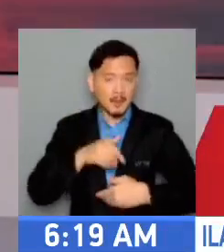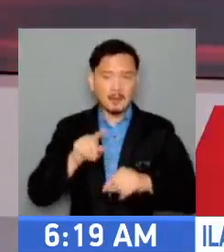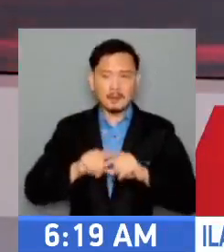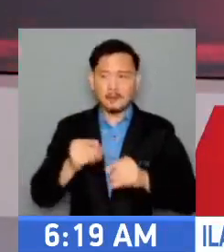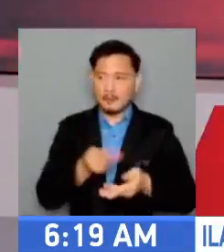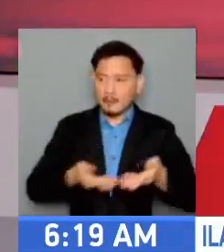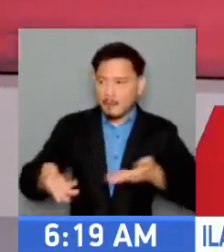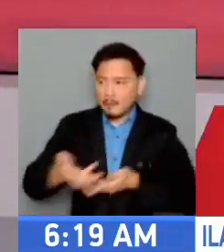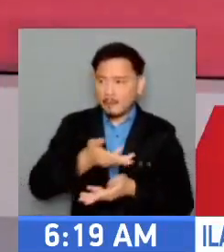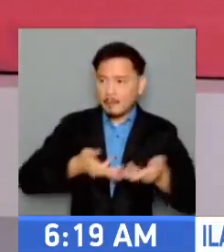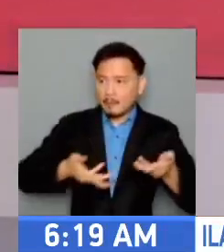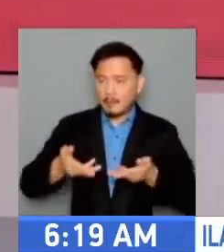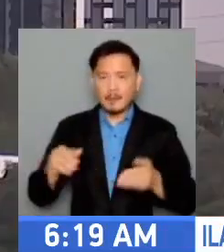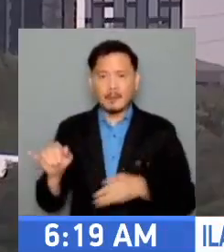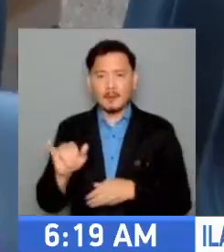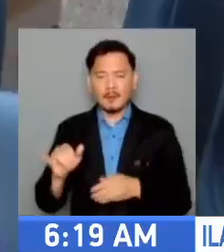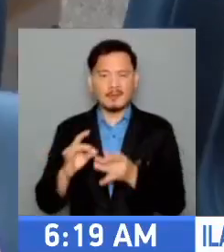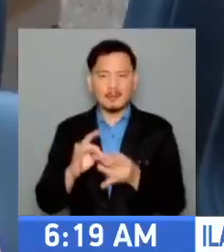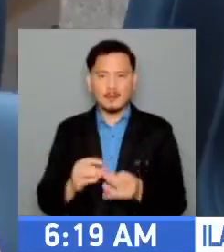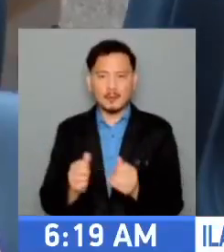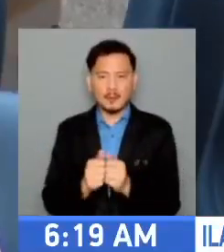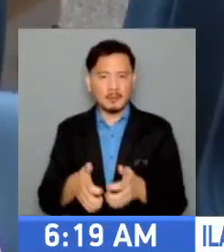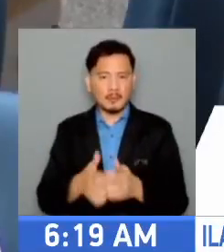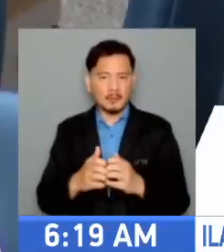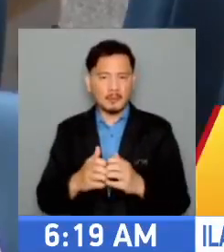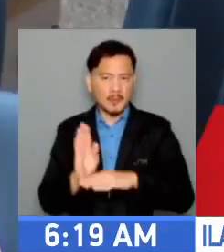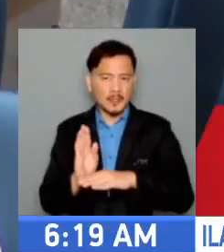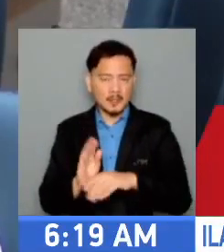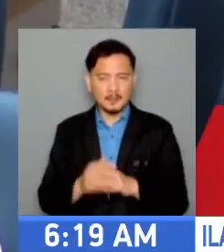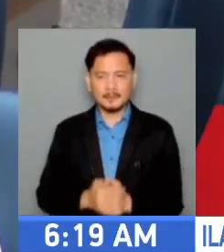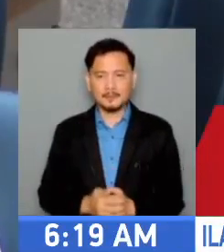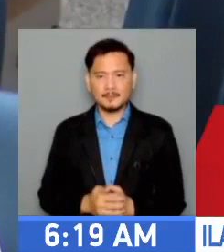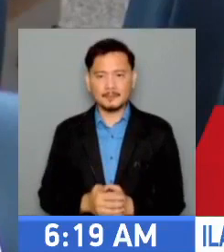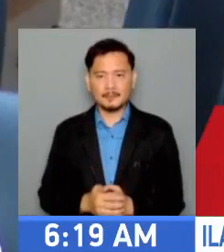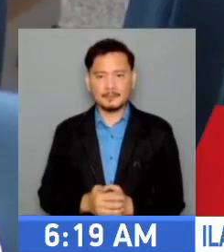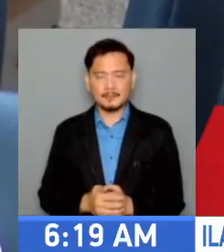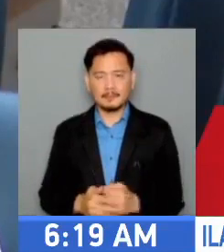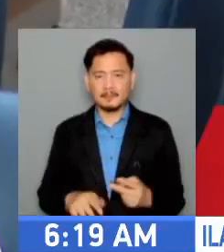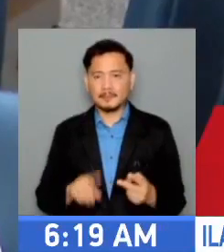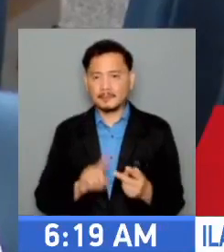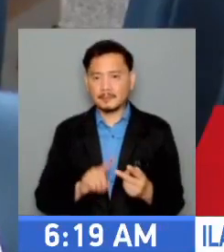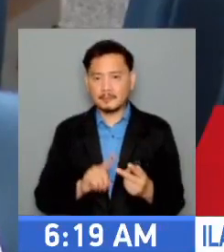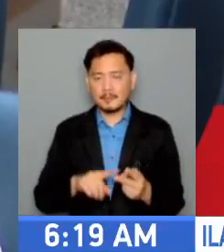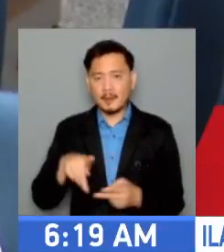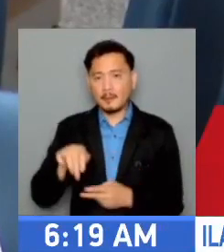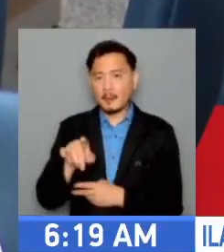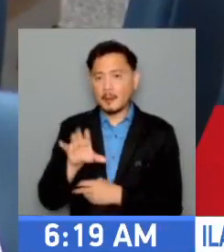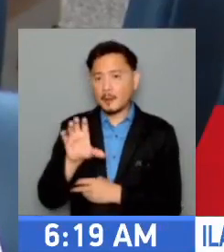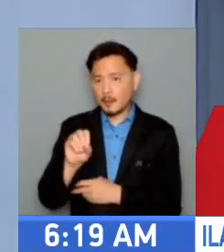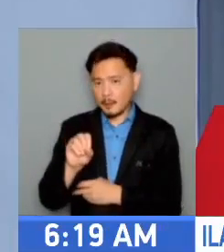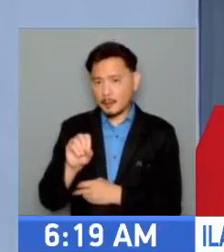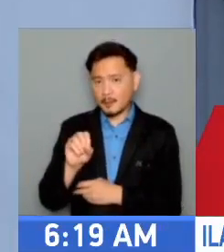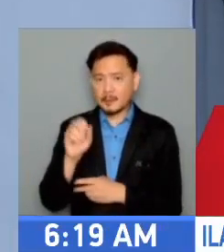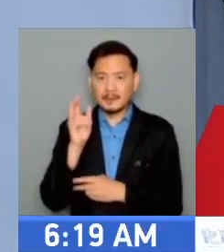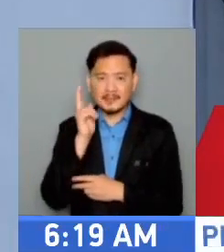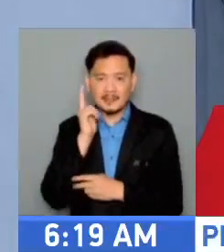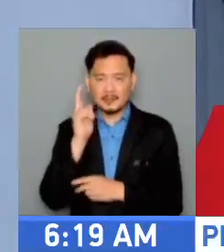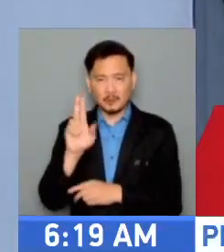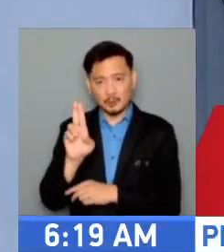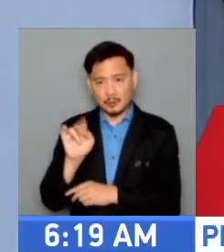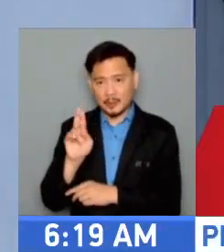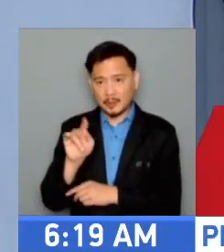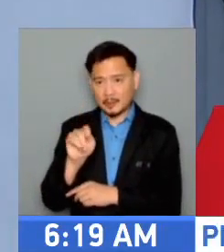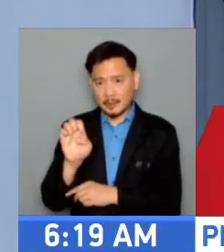nito, nanawagan naman sa Davao City Representative Paolo Duterte sa Philippine Statistics Authority at Bangko Sentral ng Pilipinas na pabilisin